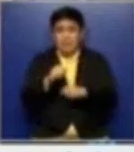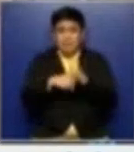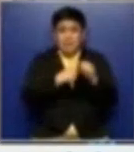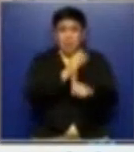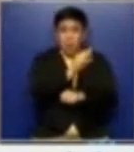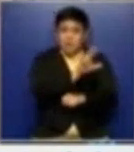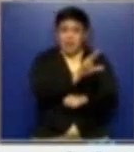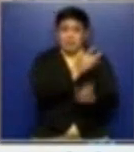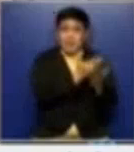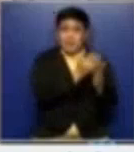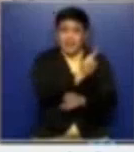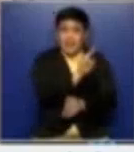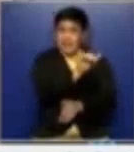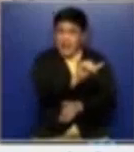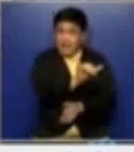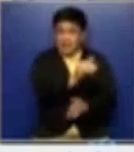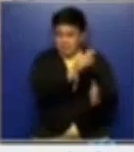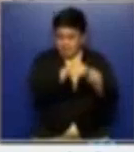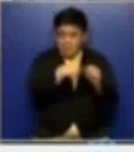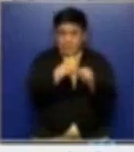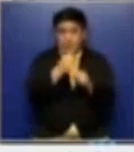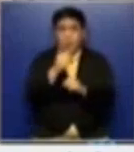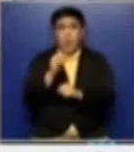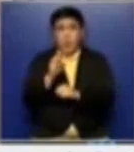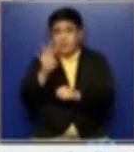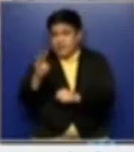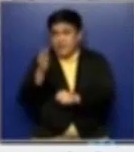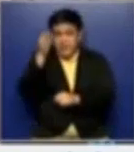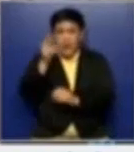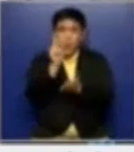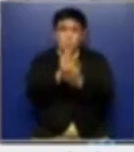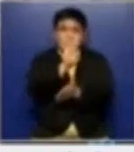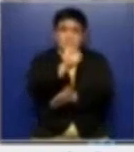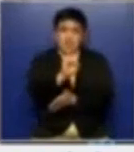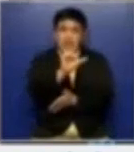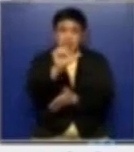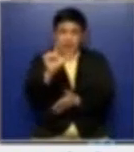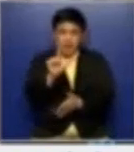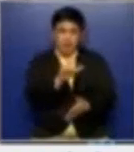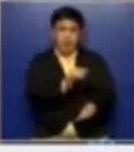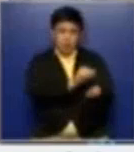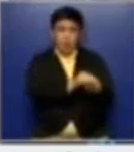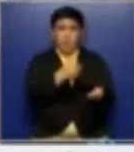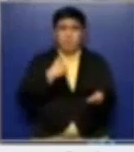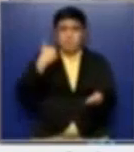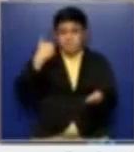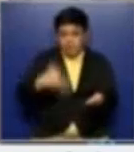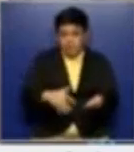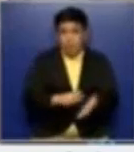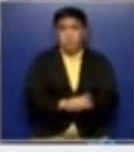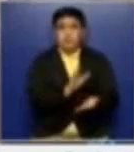ได้ใช้นะก็ใช้ไปก่อนได้ไหมล่ะส่วนเงินกู้400ล้านก็ยังมีนะก็ใช้ตัวนี้ไปก่อนไ